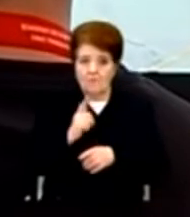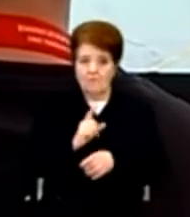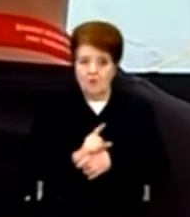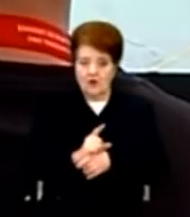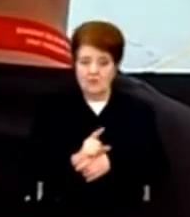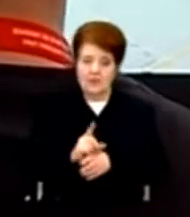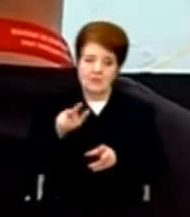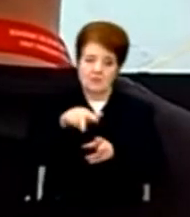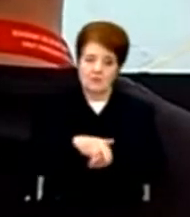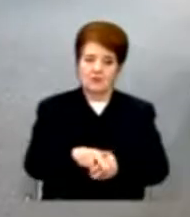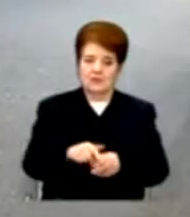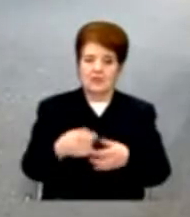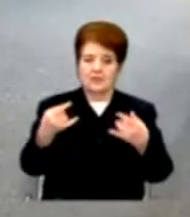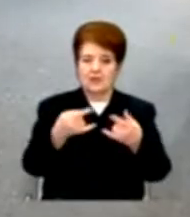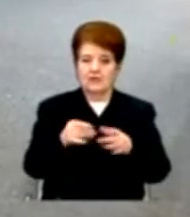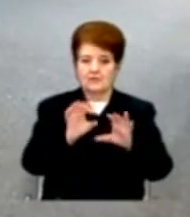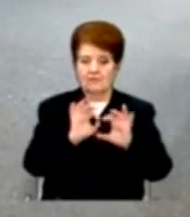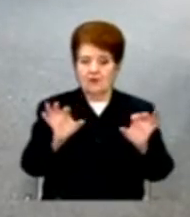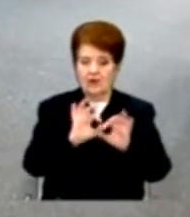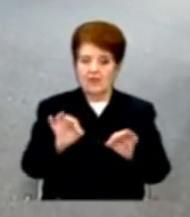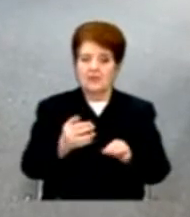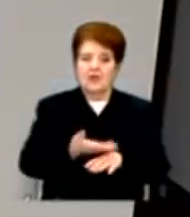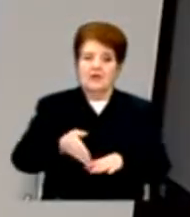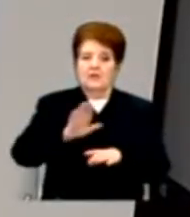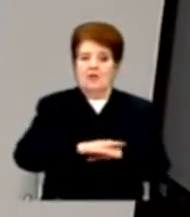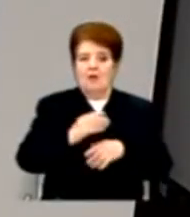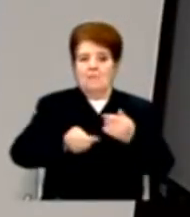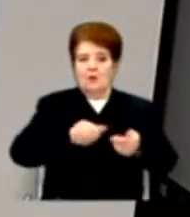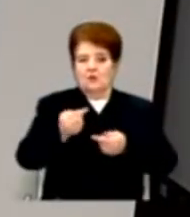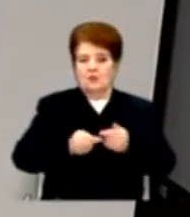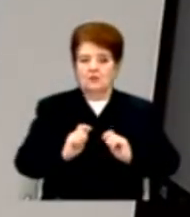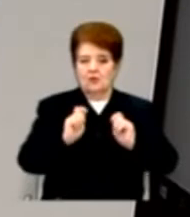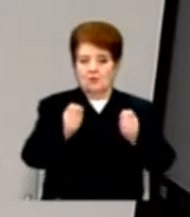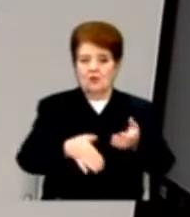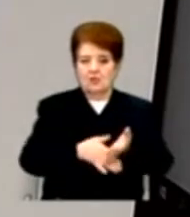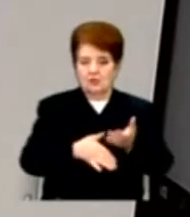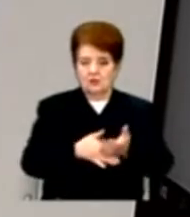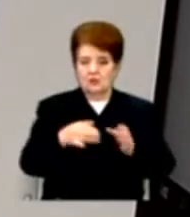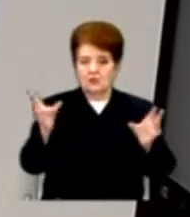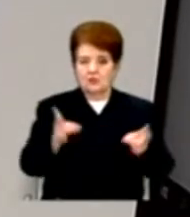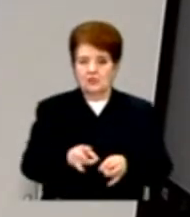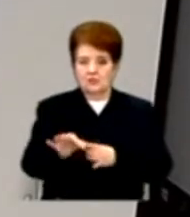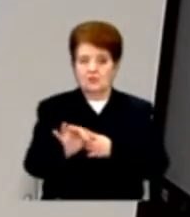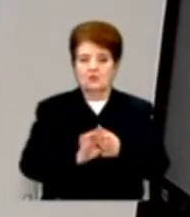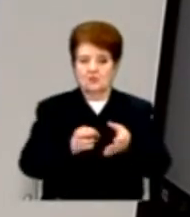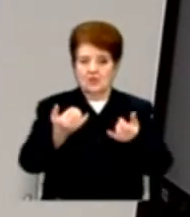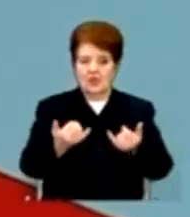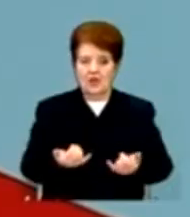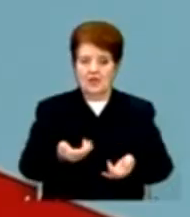sau abuzive. În telejurnal aflați că astfel este îngreunat procesul de acordare a ajutorului necesar în urgențele